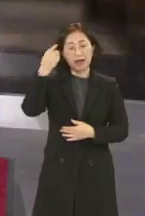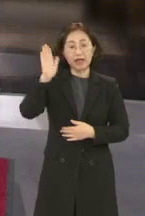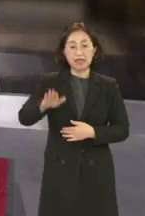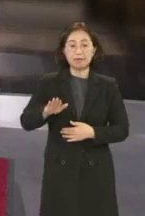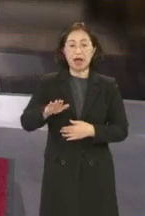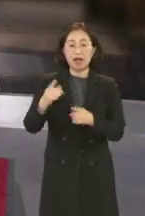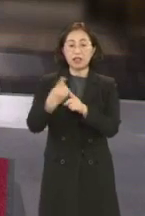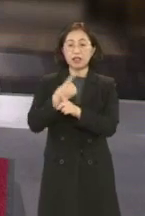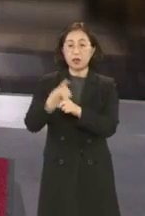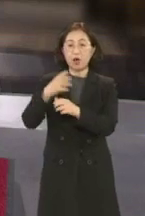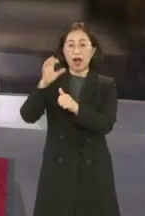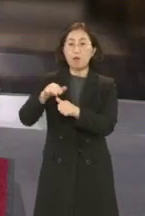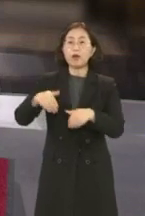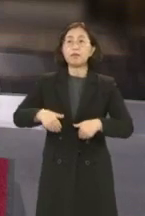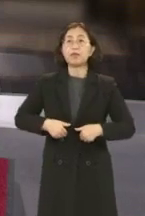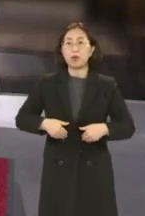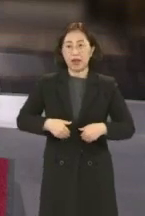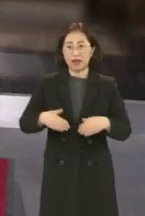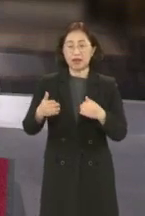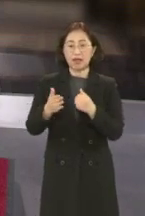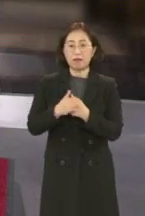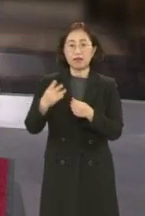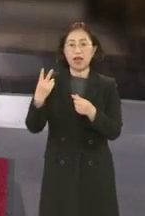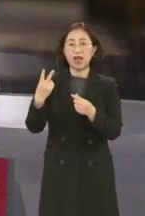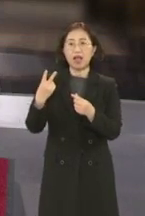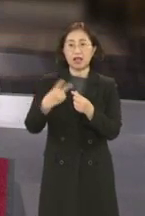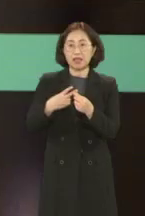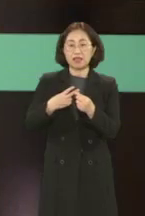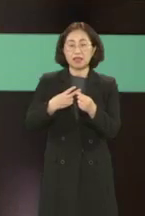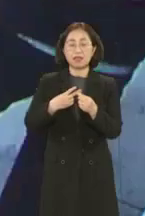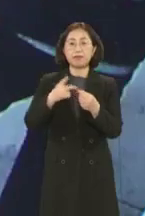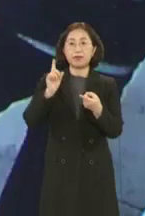이상 부당하지는 않다고 판시했습니다.